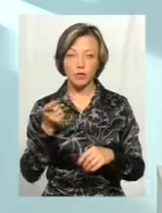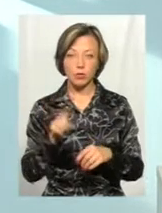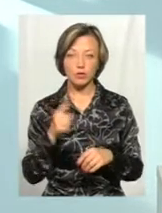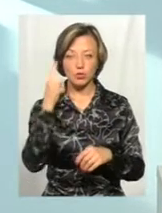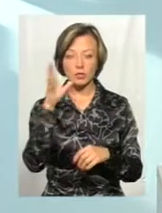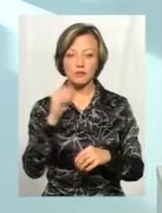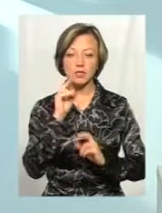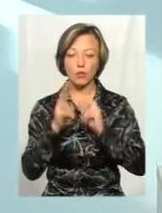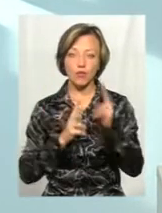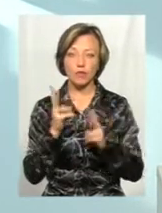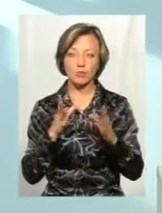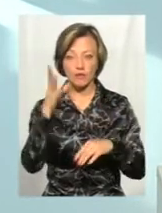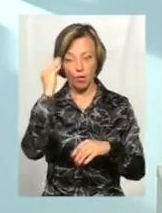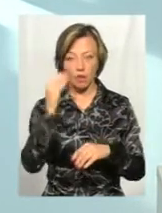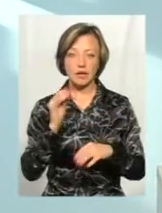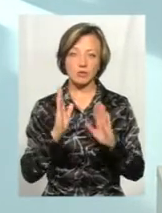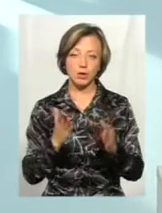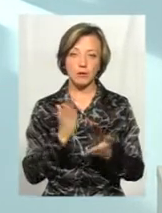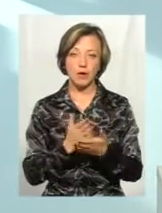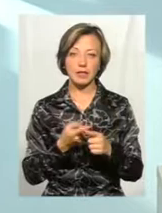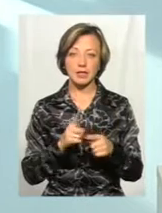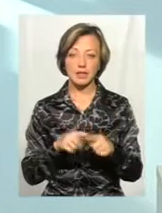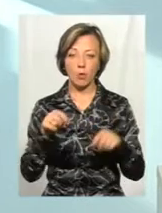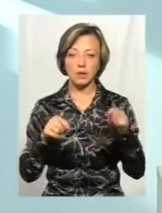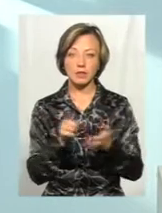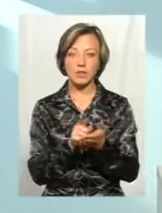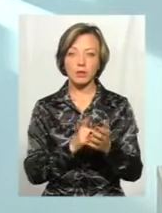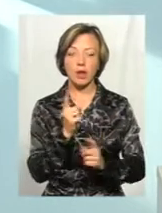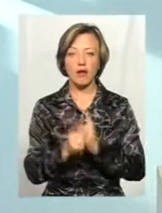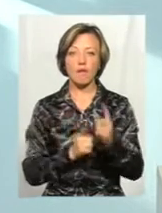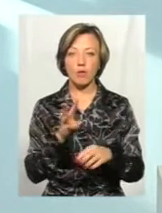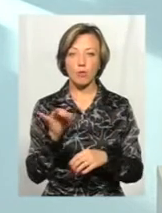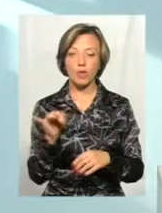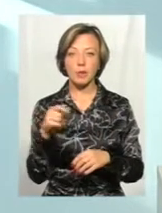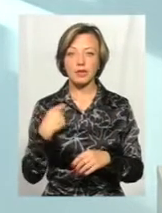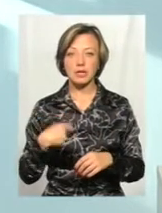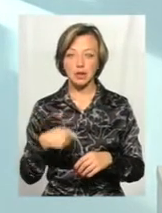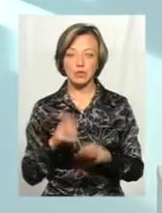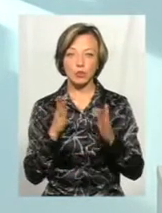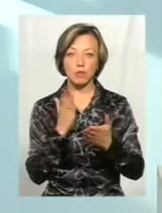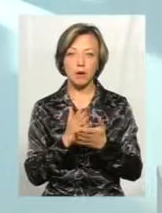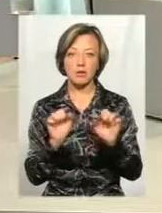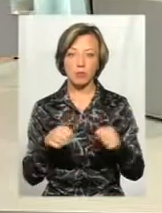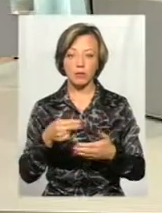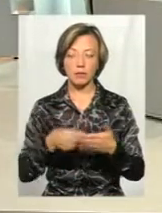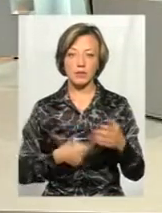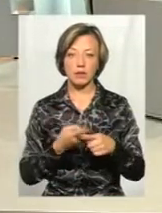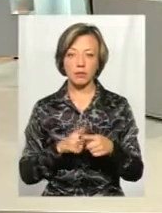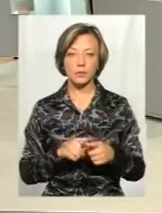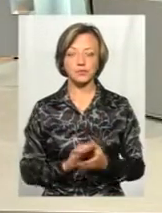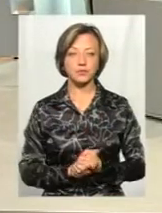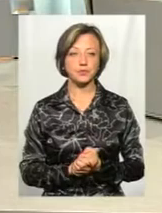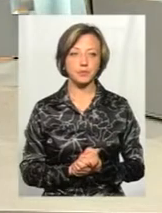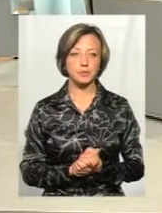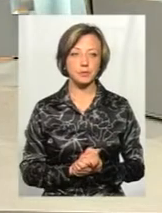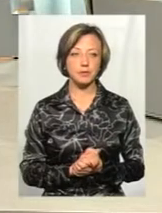думаю, що всі зауваження, якщо будуть враховані, то ми будемо мати цієї осені пенсійну реформу, і президент буде мати змогу вже підписати її. Дякую, але мені